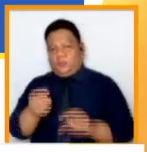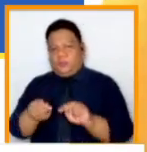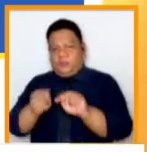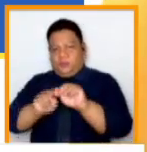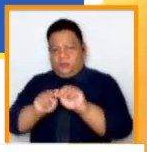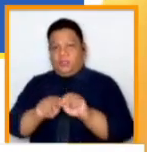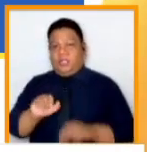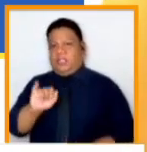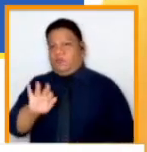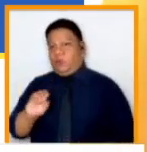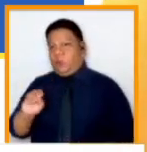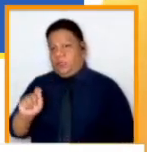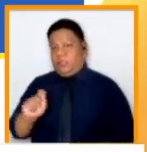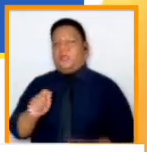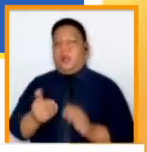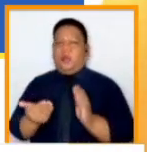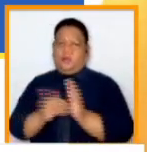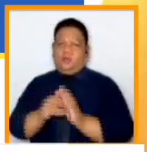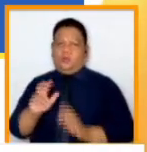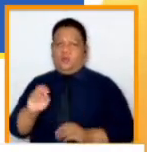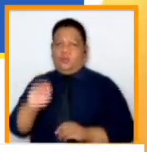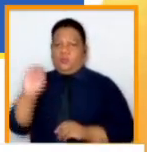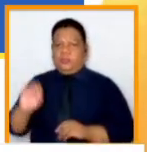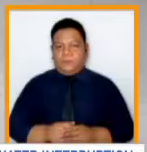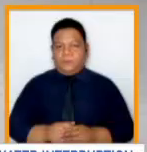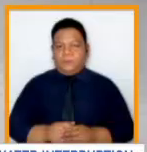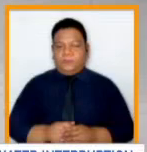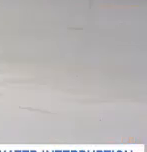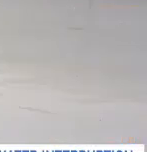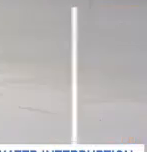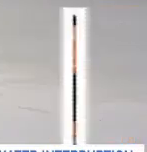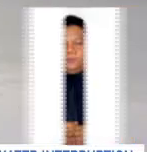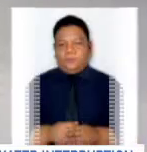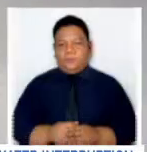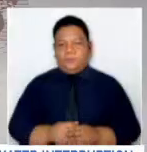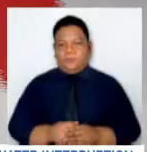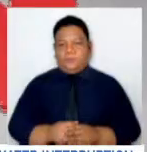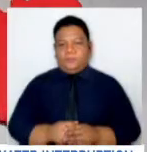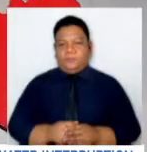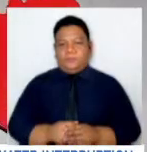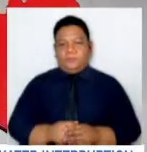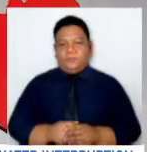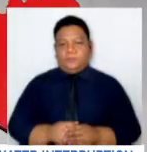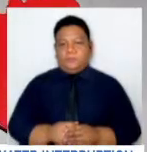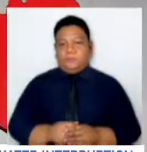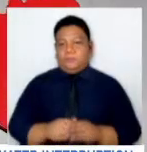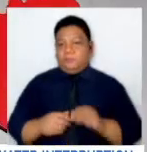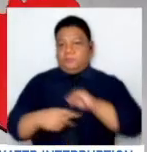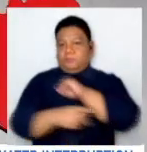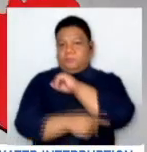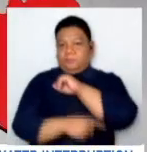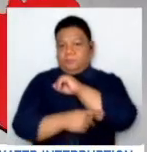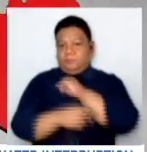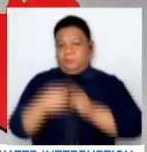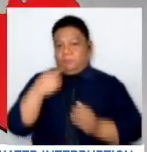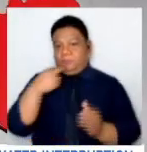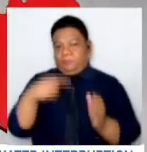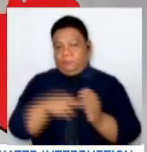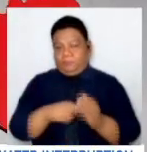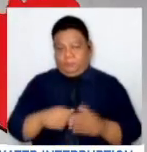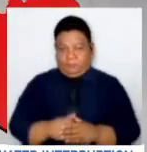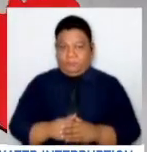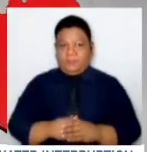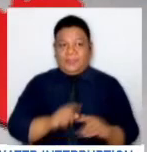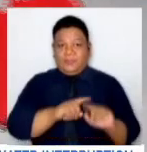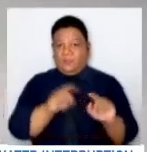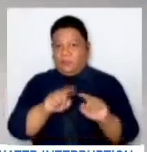na 30% ng kanyang hourly rate ng araw na iyon. Simula ngayong araw, sarado na rin po ang mga sementeryo sa mga probinsya. Yan